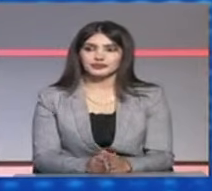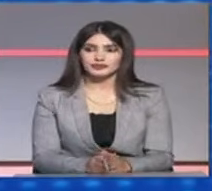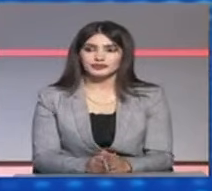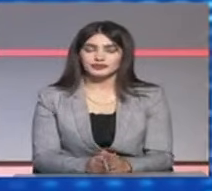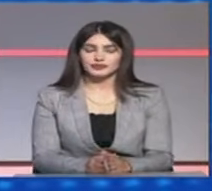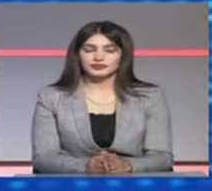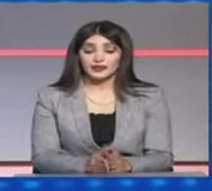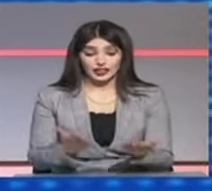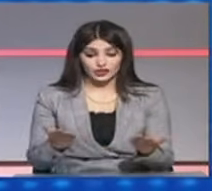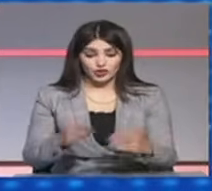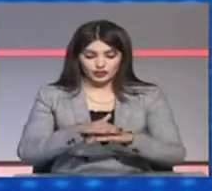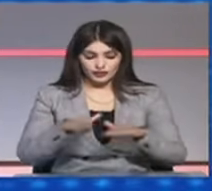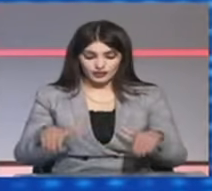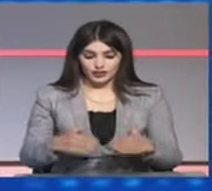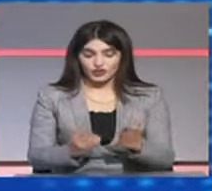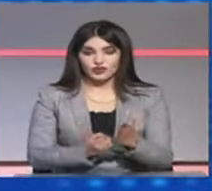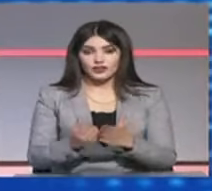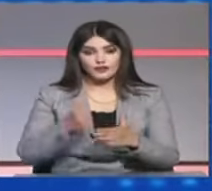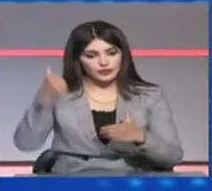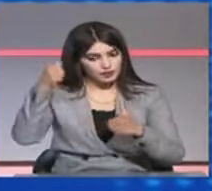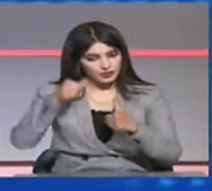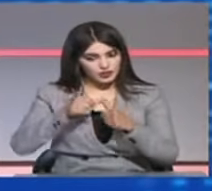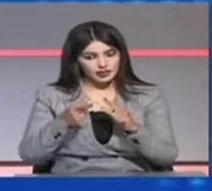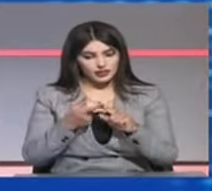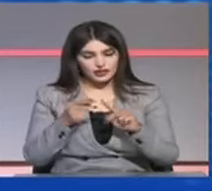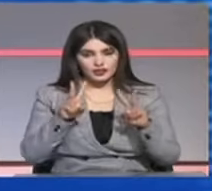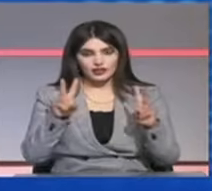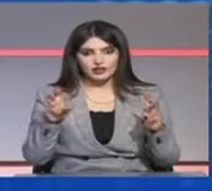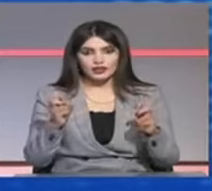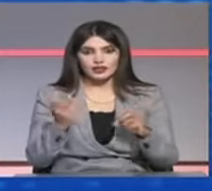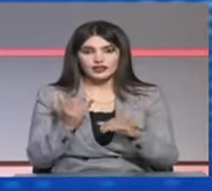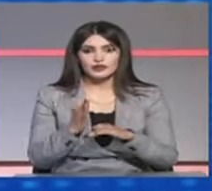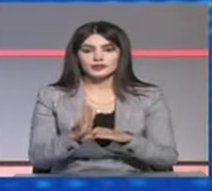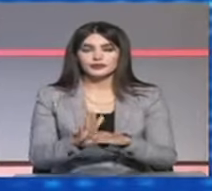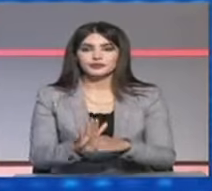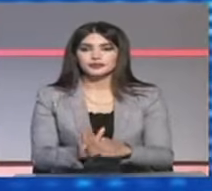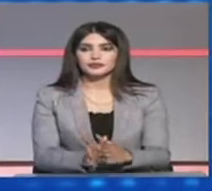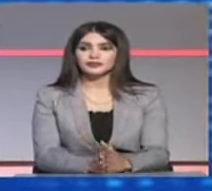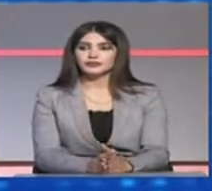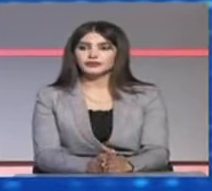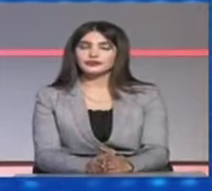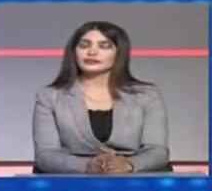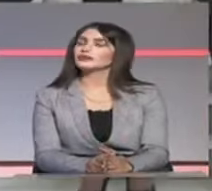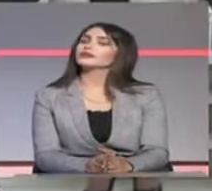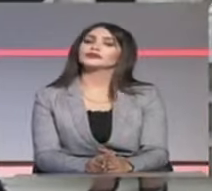بهذا وصلنا الى ختام نشرتنا مشاهدينا الكرام وهذا تذكير بعناوينها